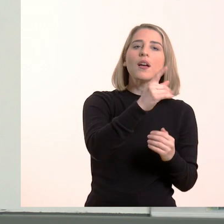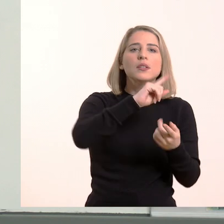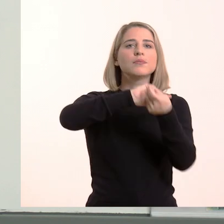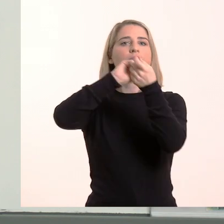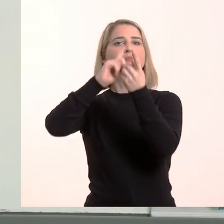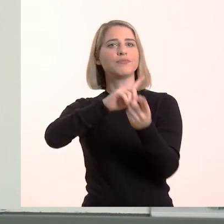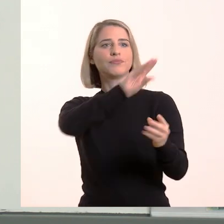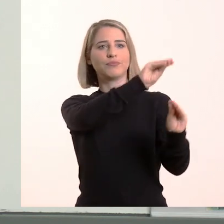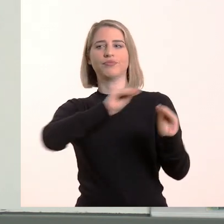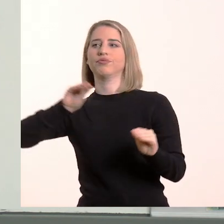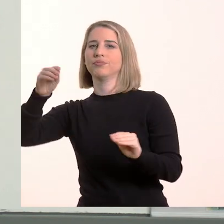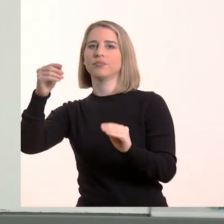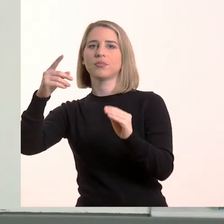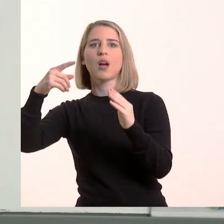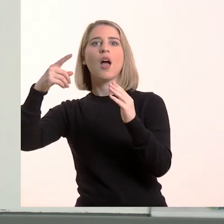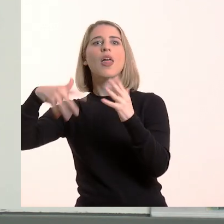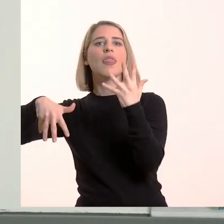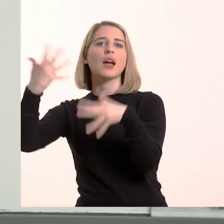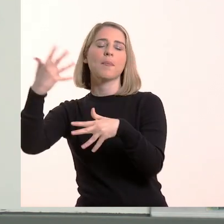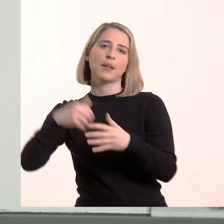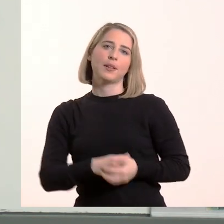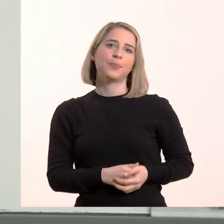δια 1, 15.